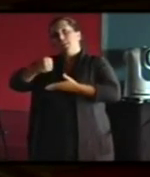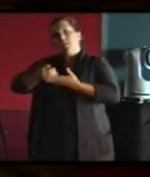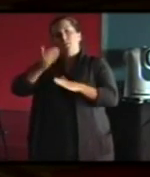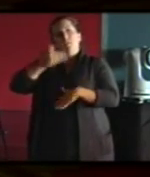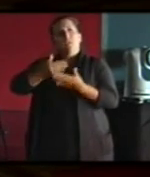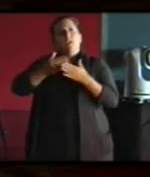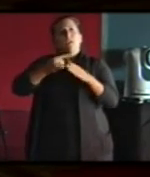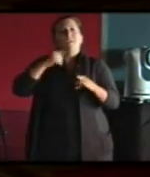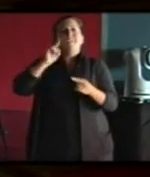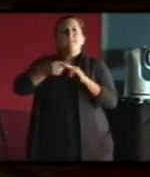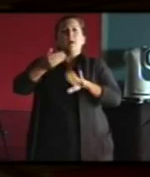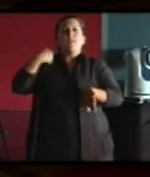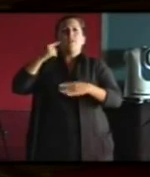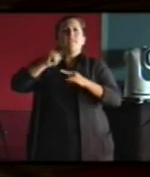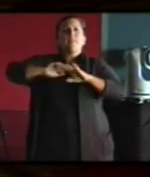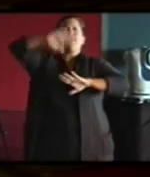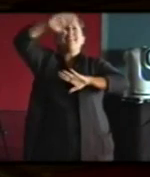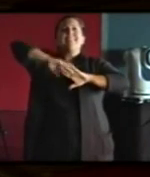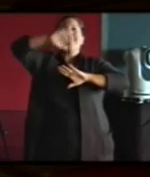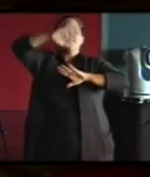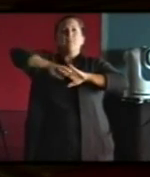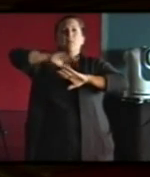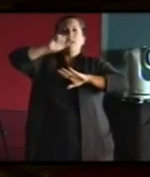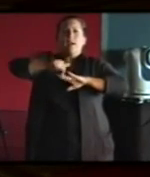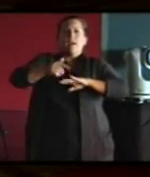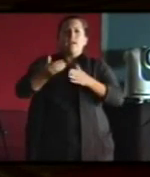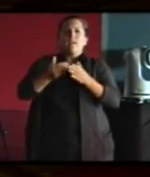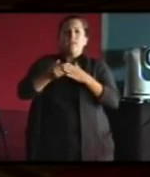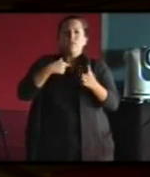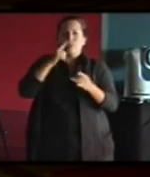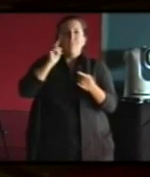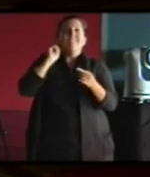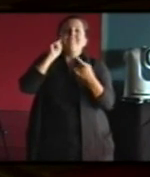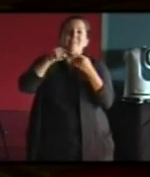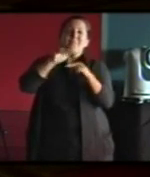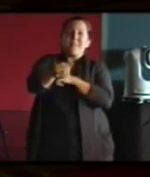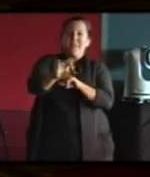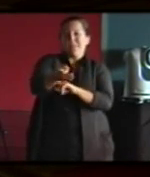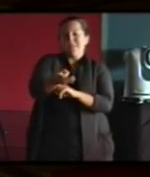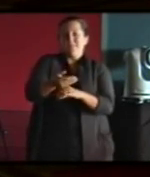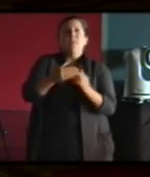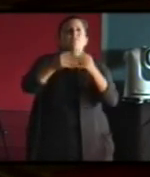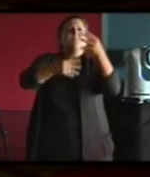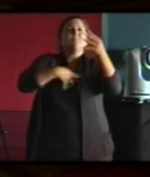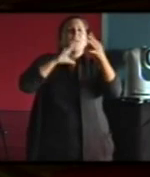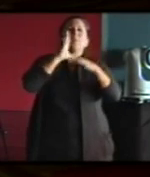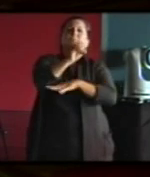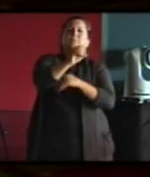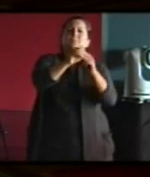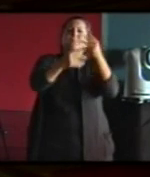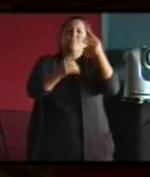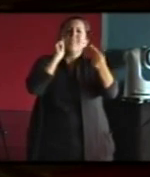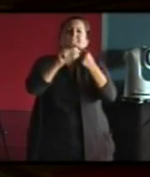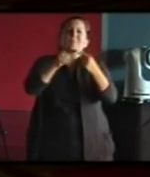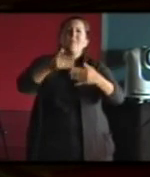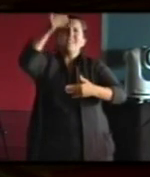vois que vous avez eu un sujet sur le façadisme, vous aborderez sûrement ces sujets-là. Le patrimoine antérieur a montré